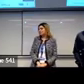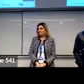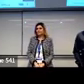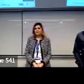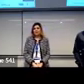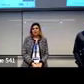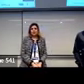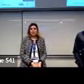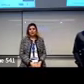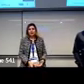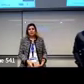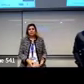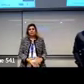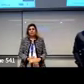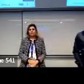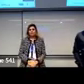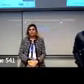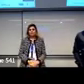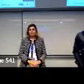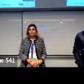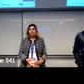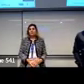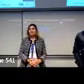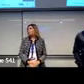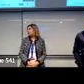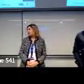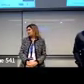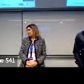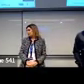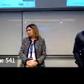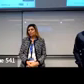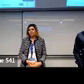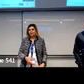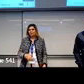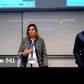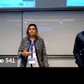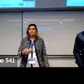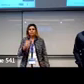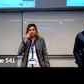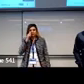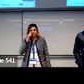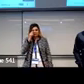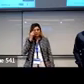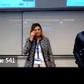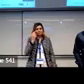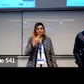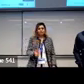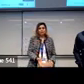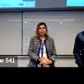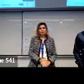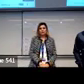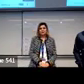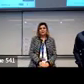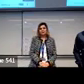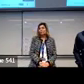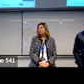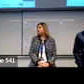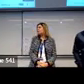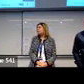portails qui sont proposés par le gouvernement ou